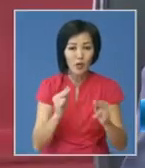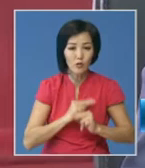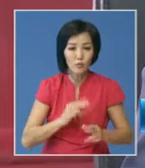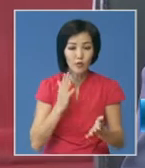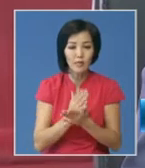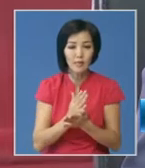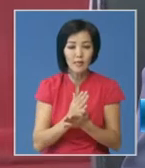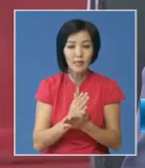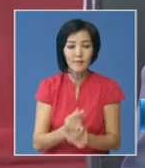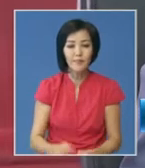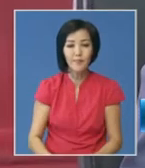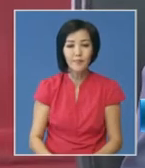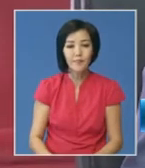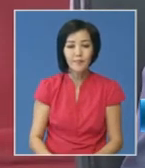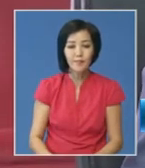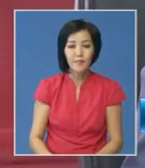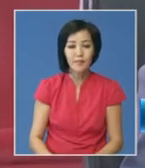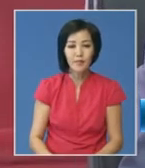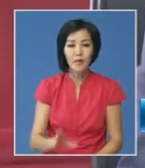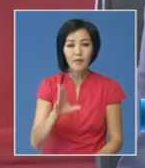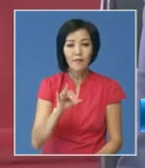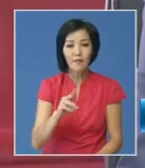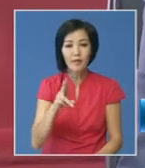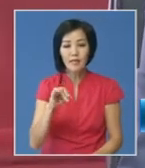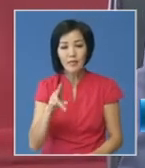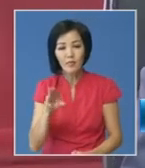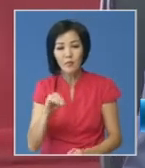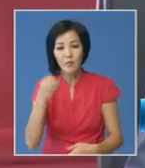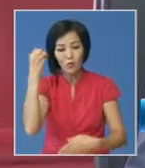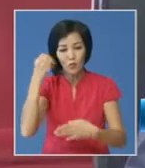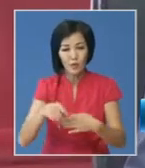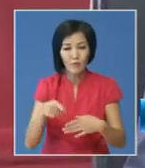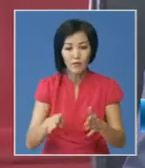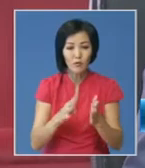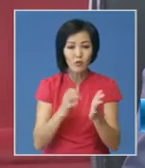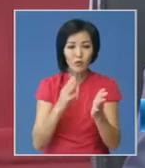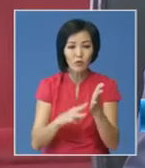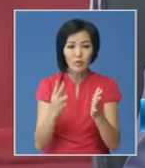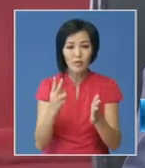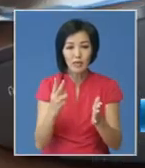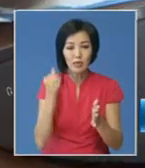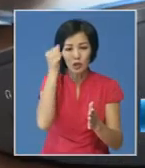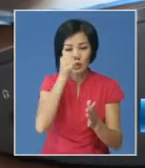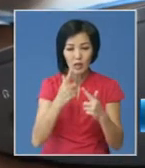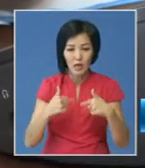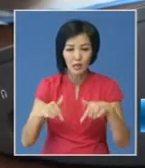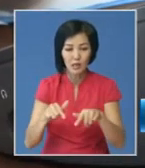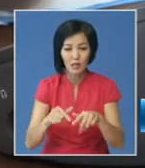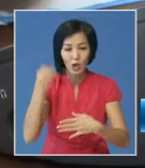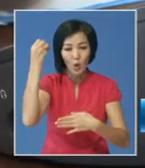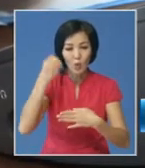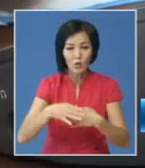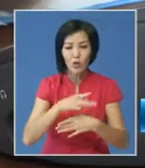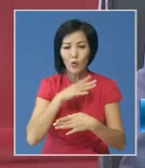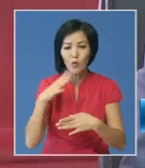Немецкий культурный центр. Видергебурт, неміс мәдени орталығы, 1992 жыл құрылды. Орталық осы уақыт аралығында